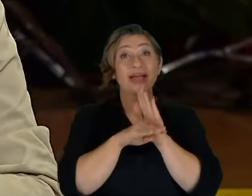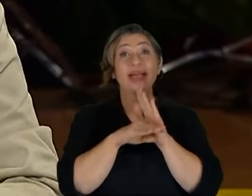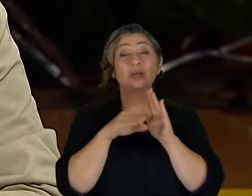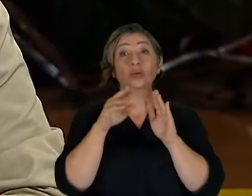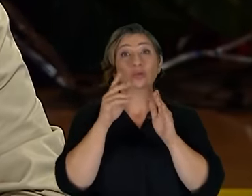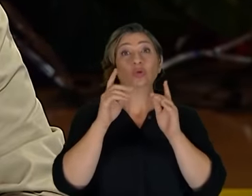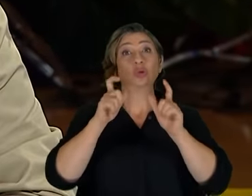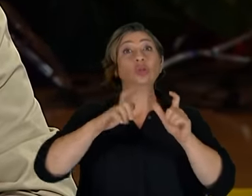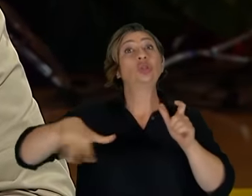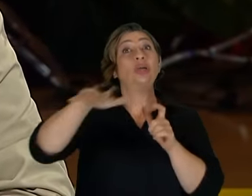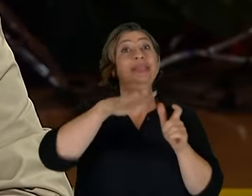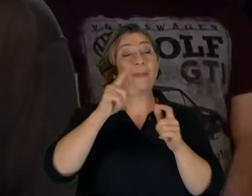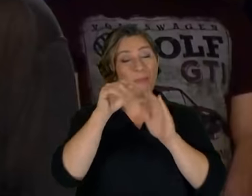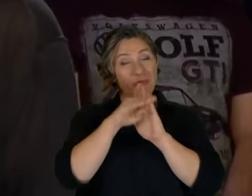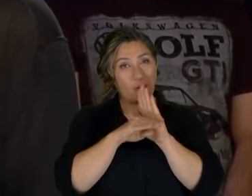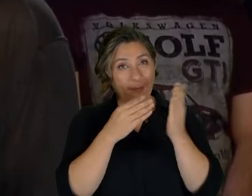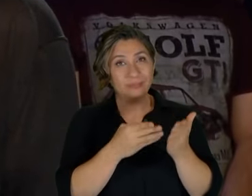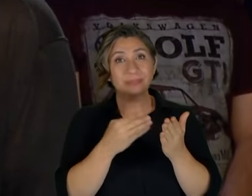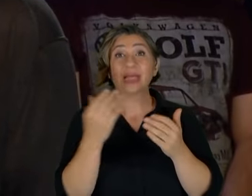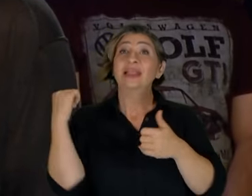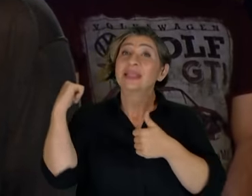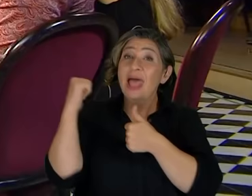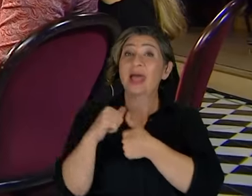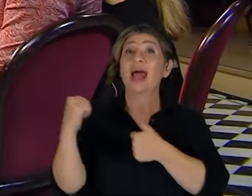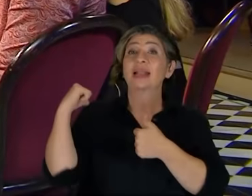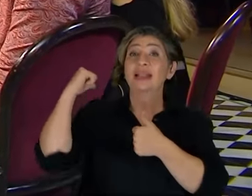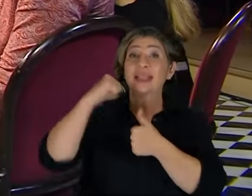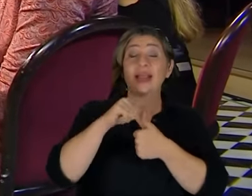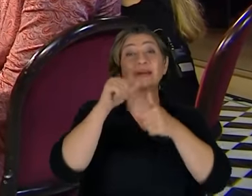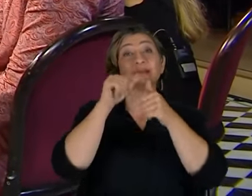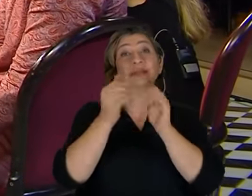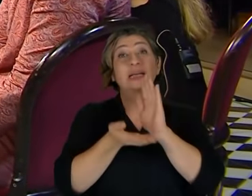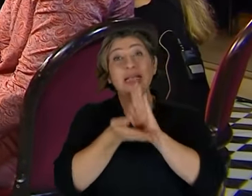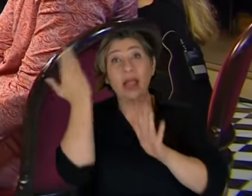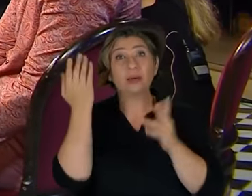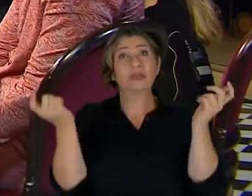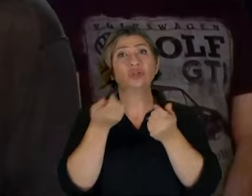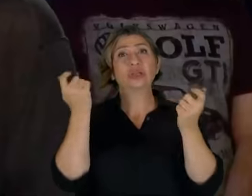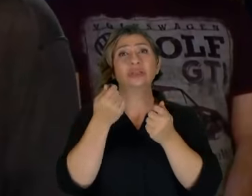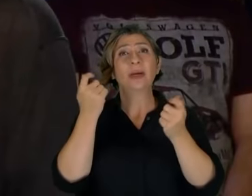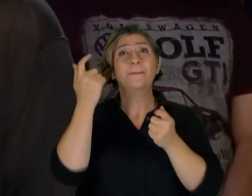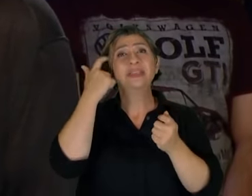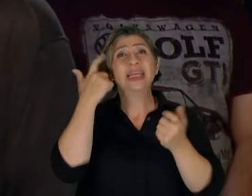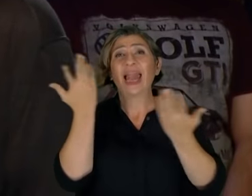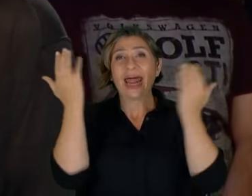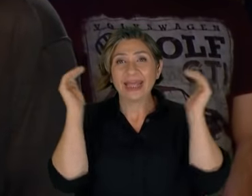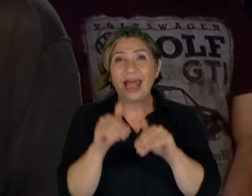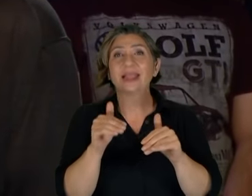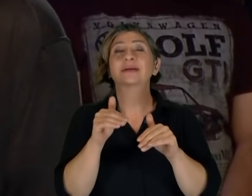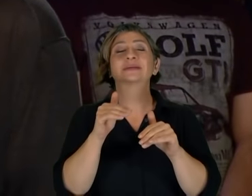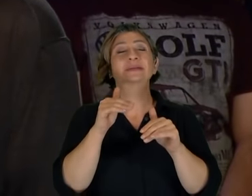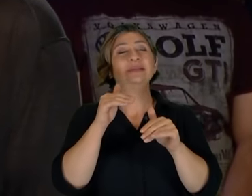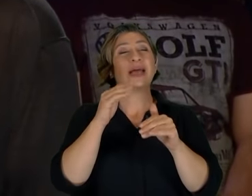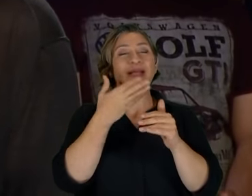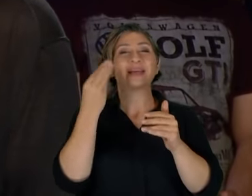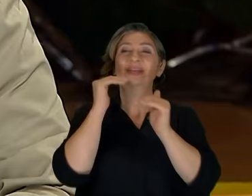de sosyal bir program. Aa, aslında. Tabii. Bir de defalarca yayından kaldırılmaya çalışıldı. Başına ya. Neler geldi. Doğru. Bütün yani